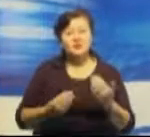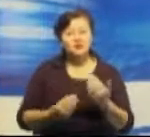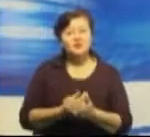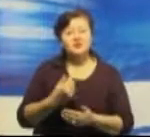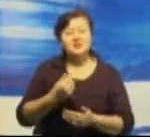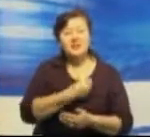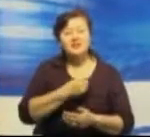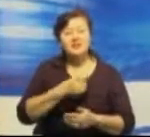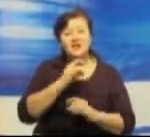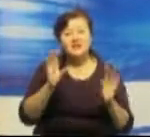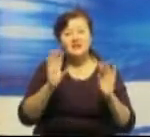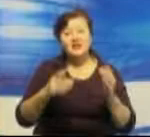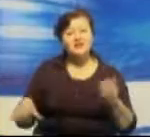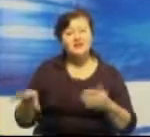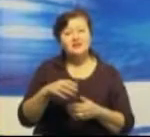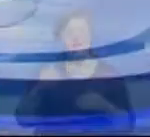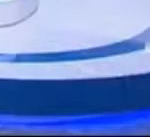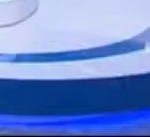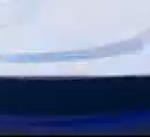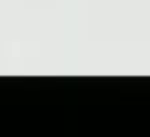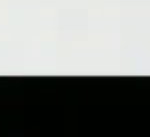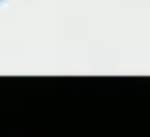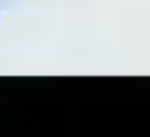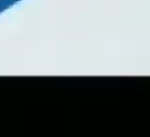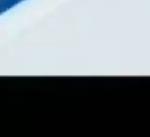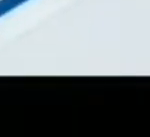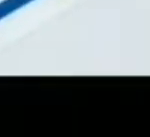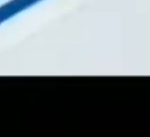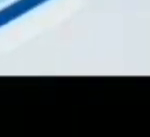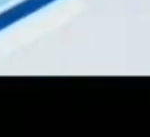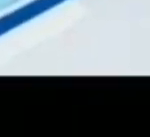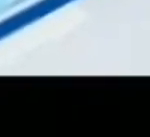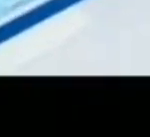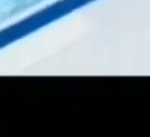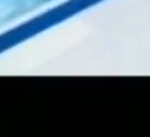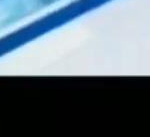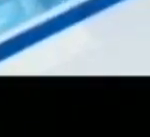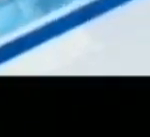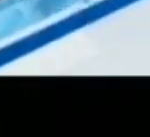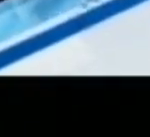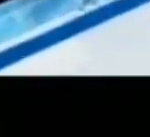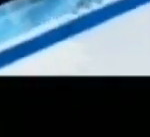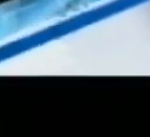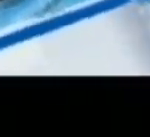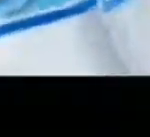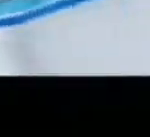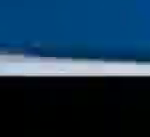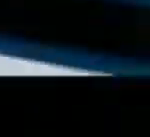сегодня рассказать. Всего вам доброго и до встречи. We'll be right back.